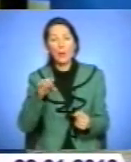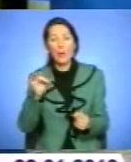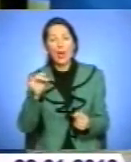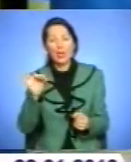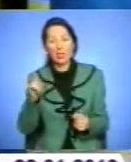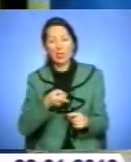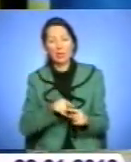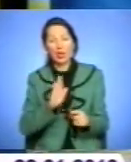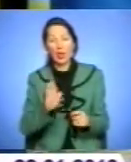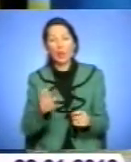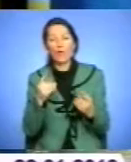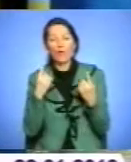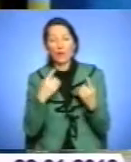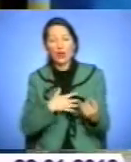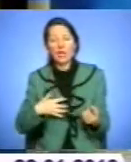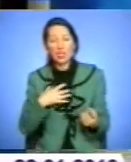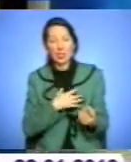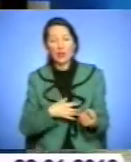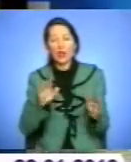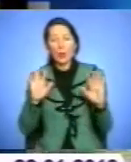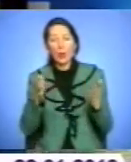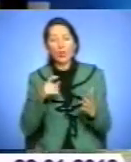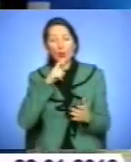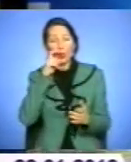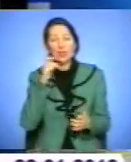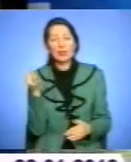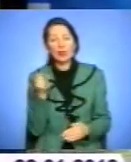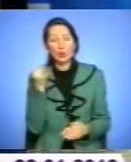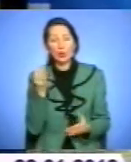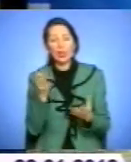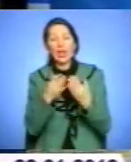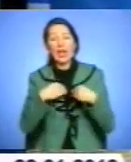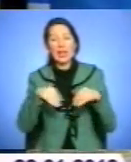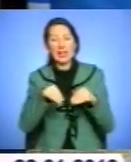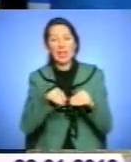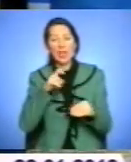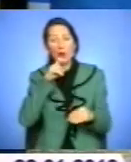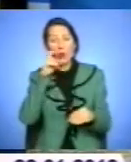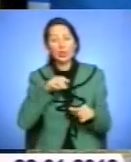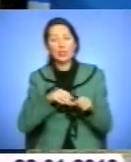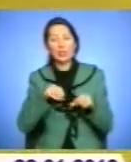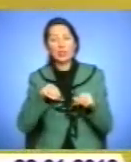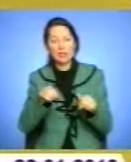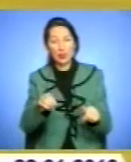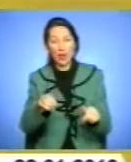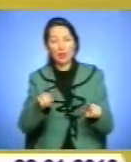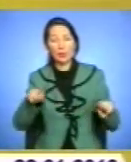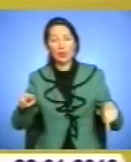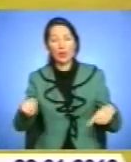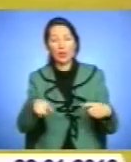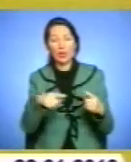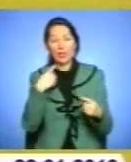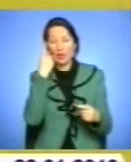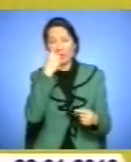момент української історії. Єднання українських земель, творення